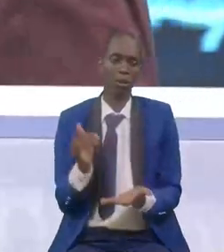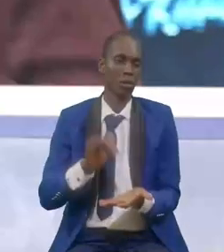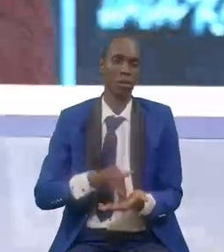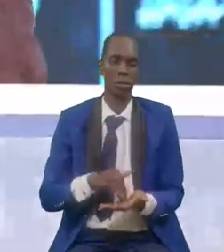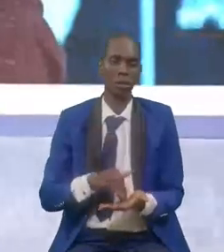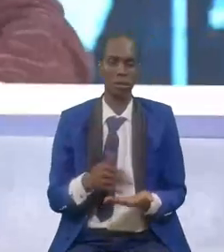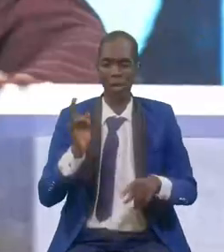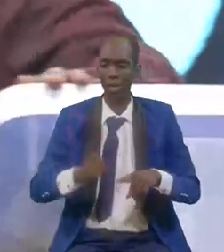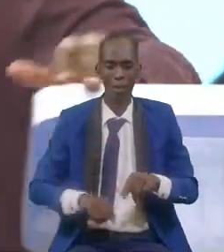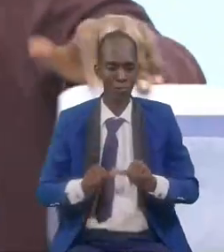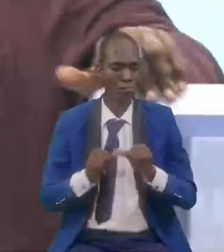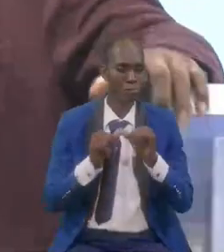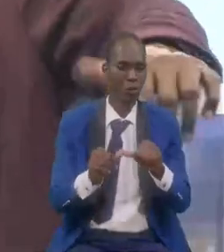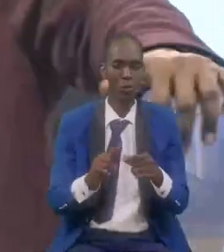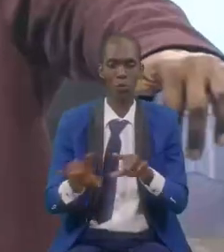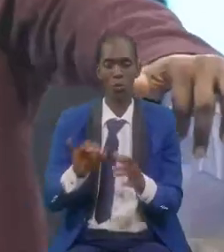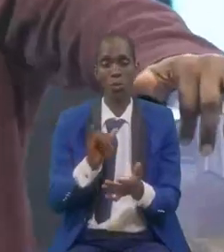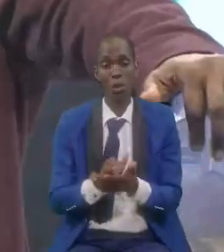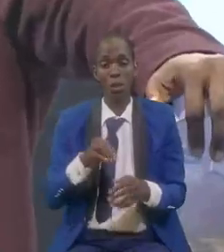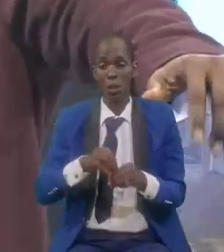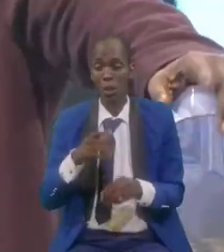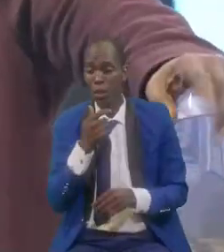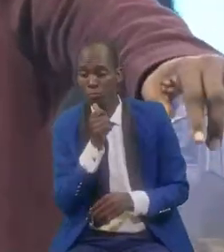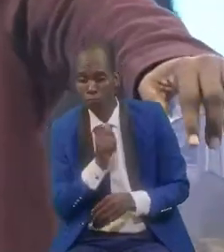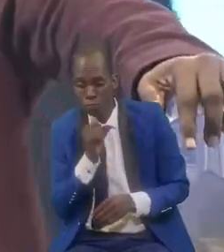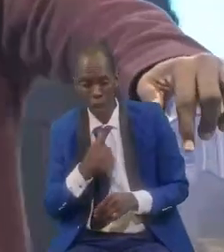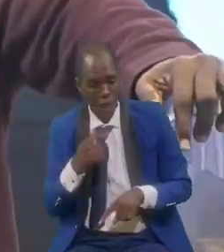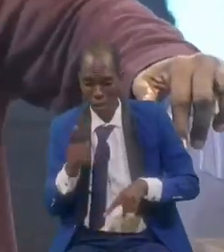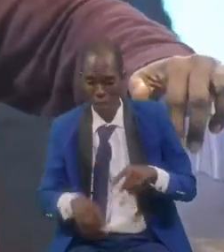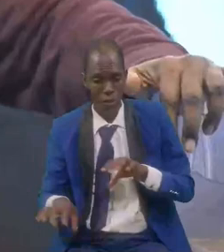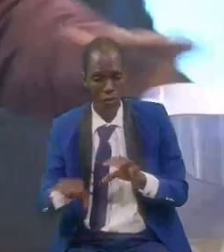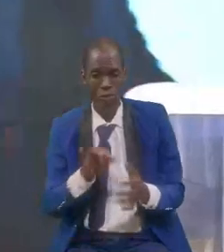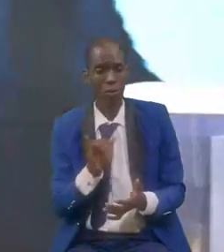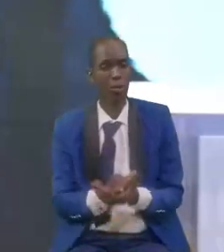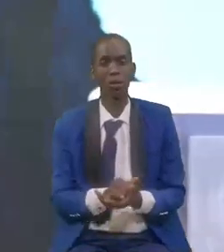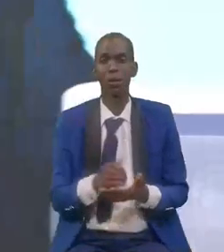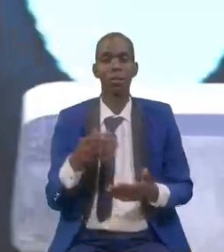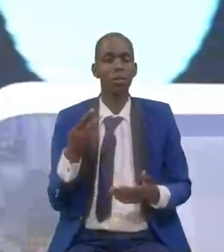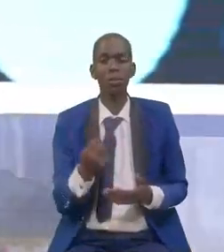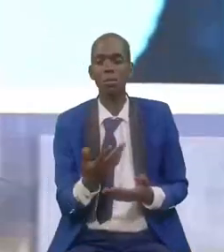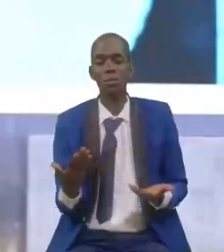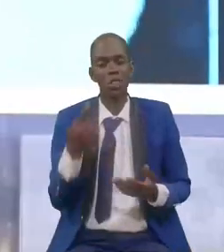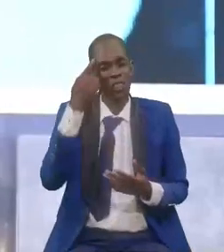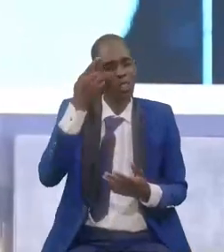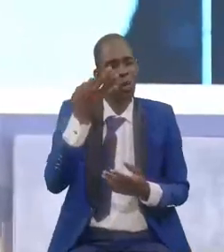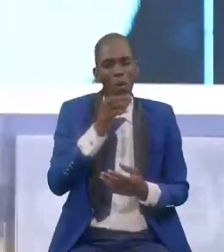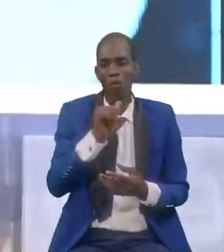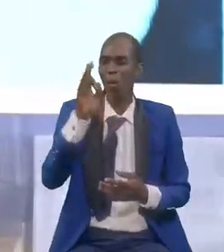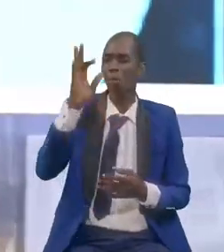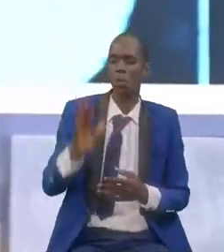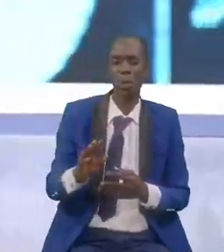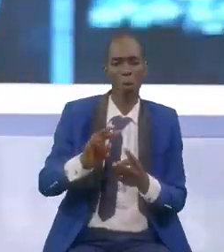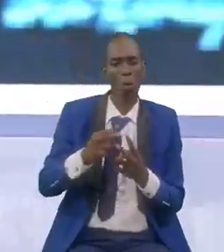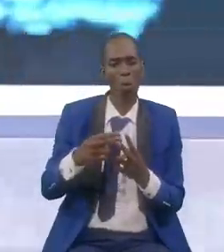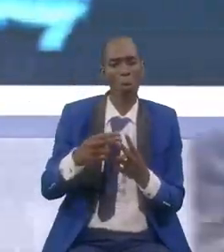Je ne peux plus aller le faire, même dans le secret. Pensez à un prédicateur, pensez à un pasteur, pensez à un évangéliste